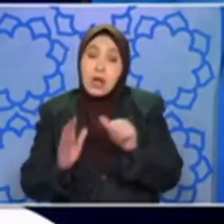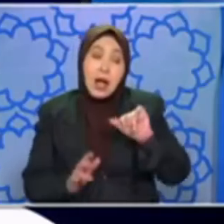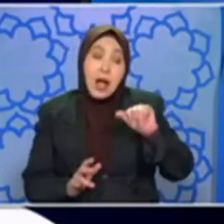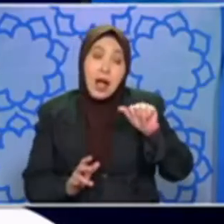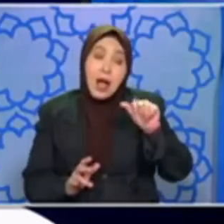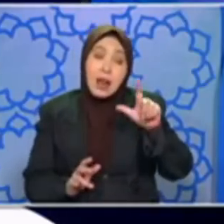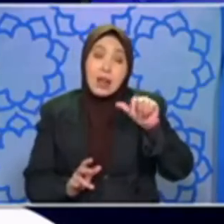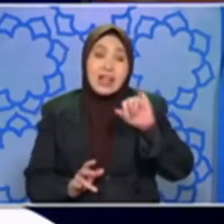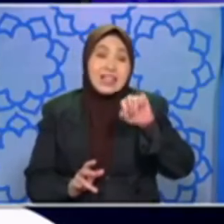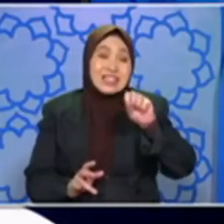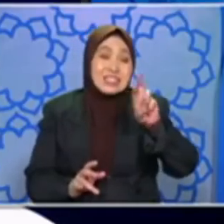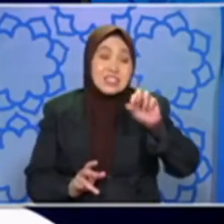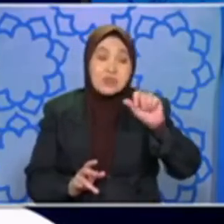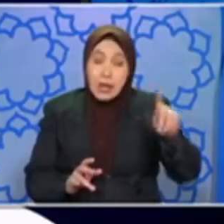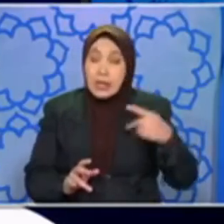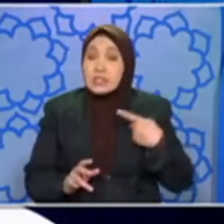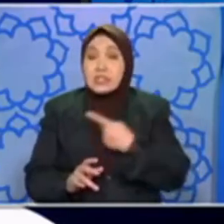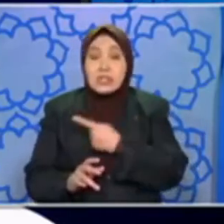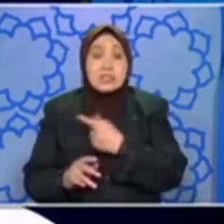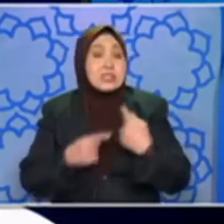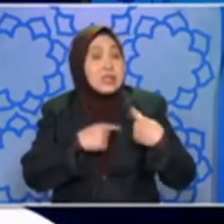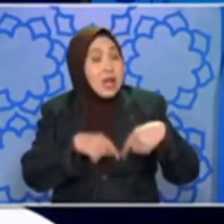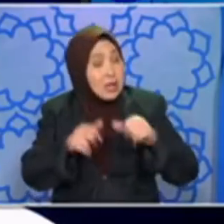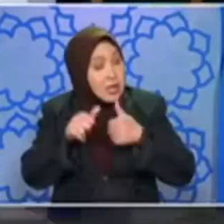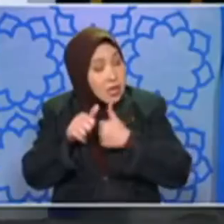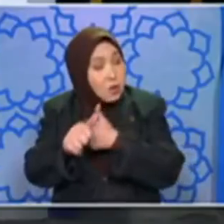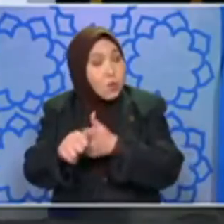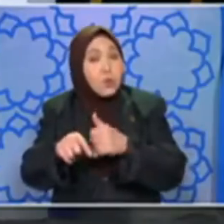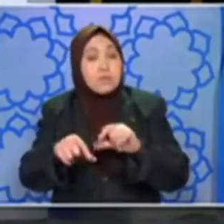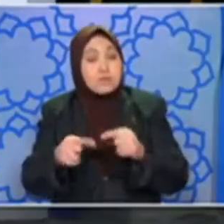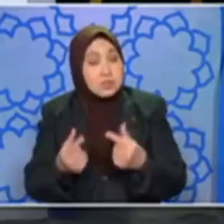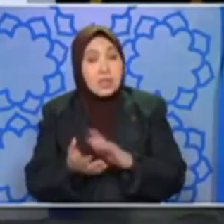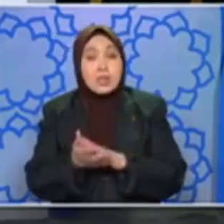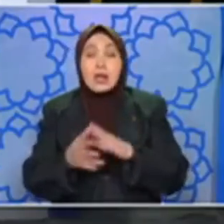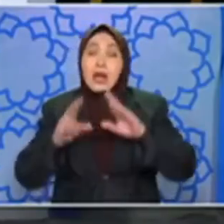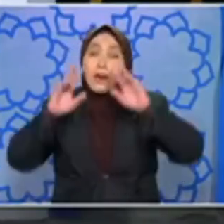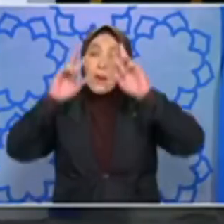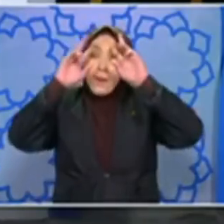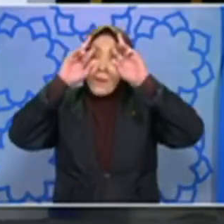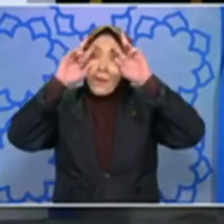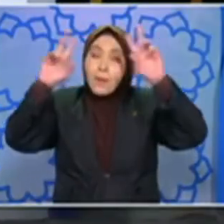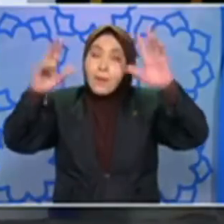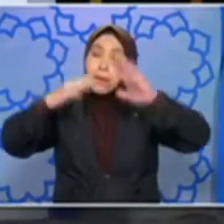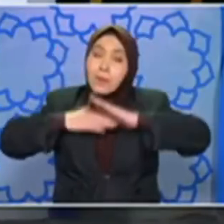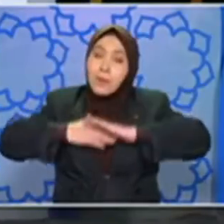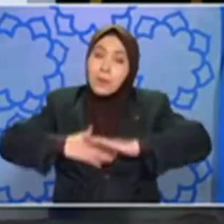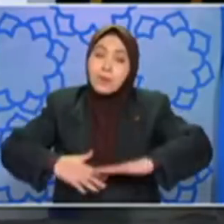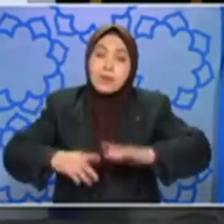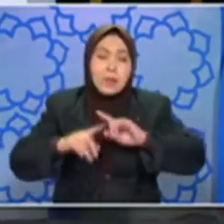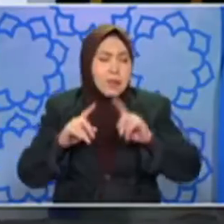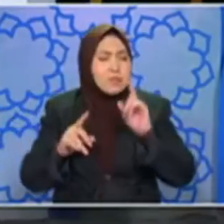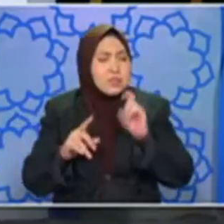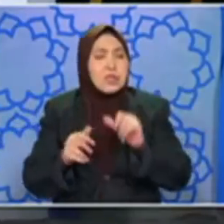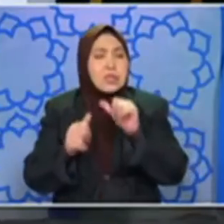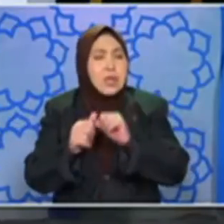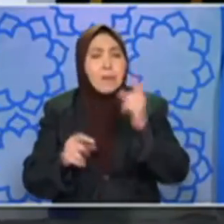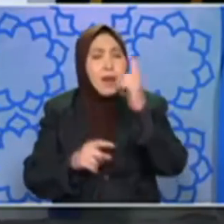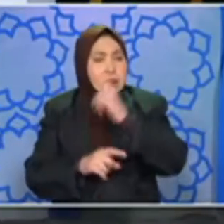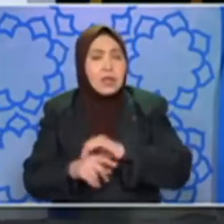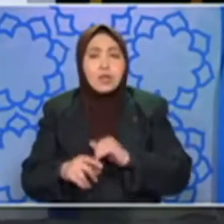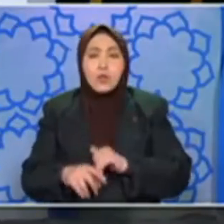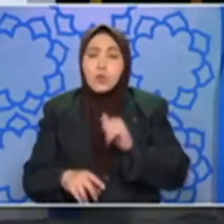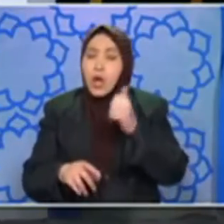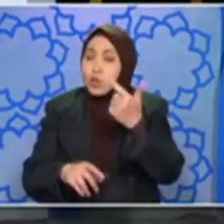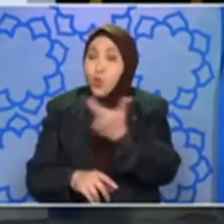adalah Quran yang kita sedang ikuti ini. Yeah. Dia akan menenteramkan balik, tapi kena ambil dos setiap hari. Ya, bukan sekadar dua dos, tapi